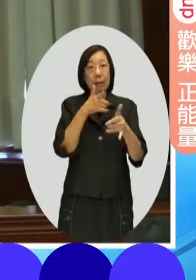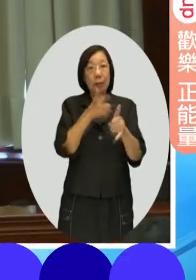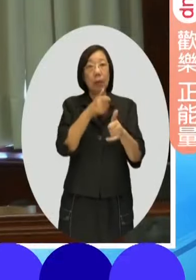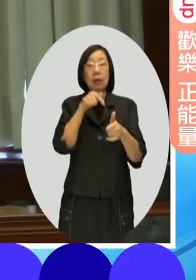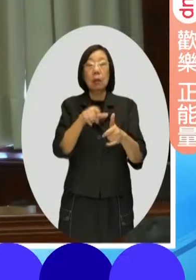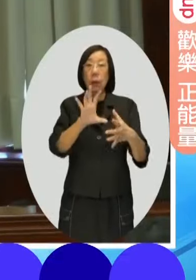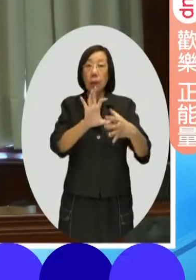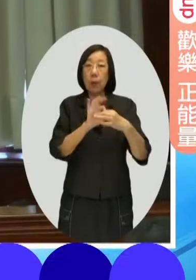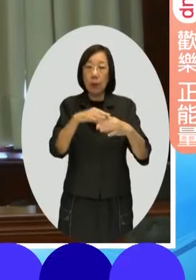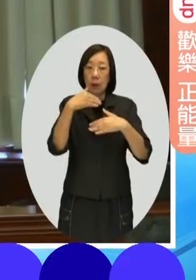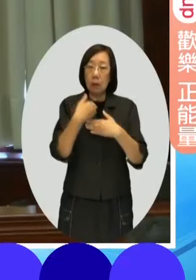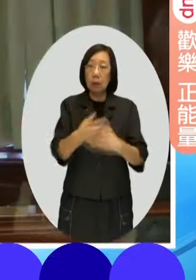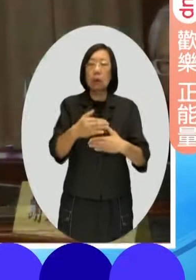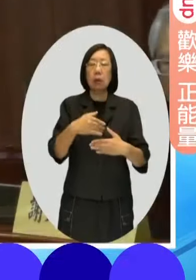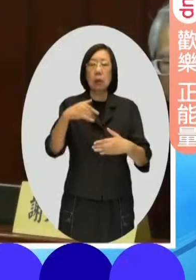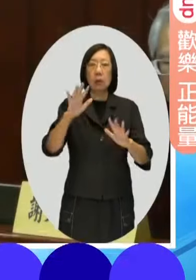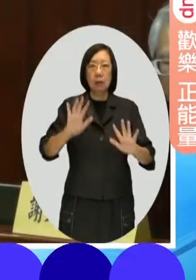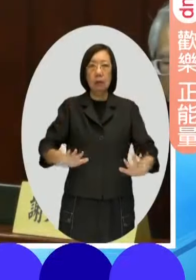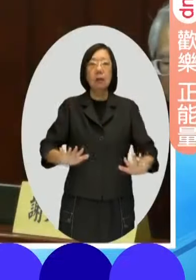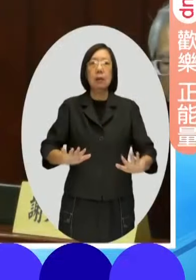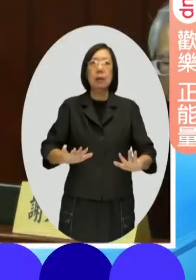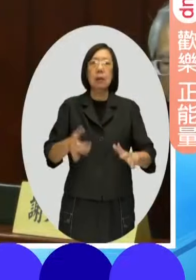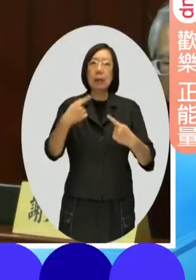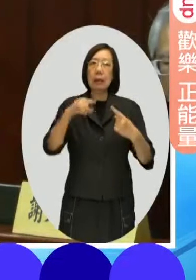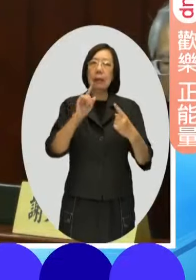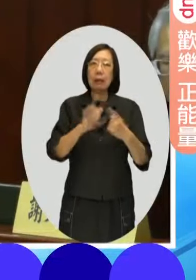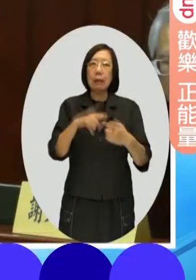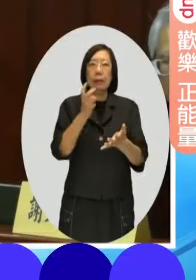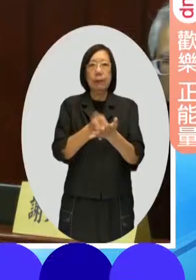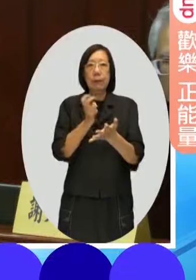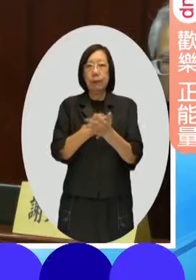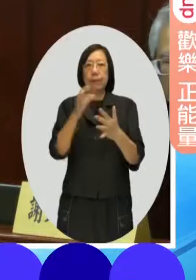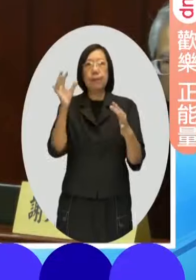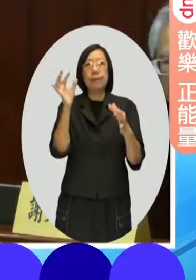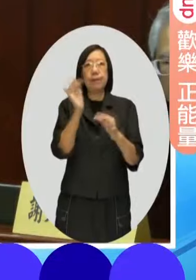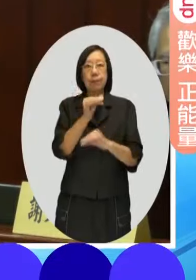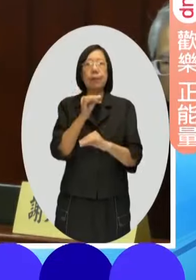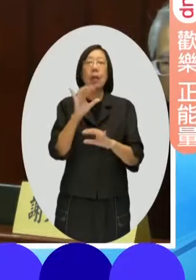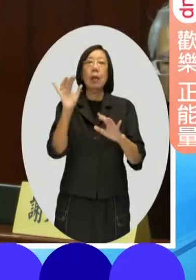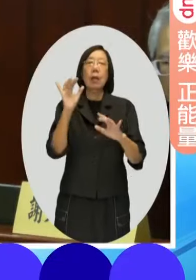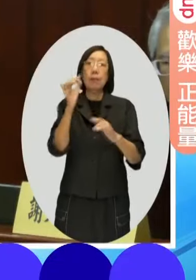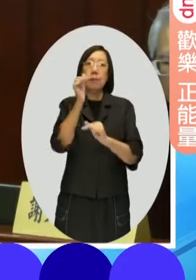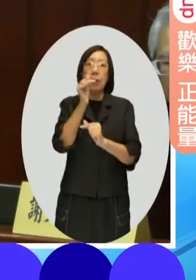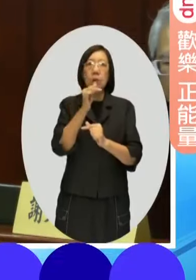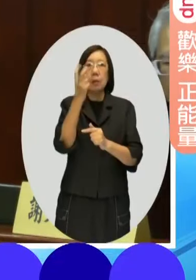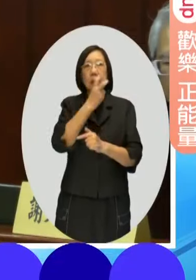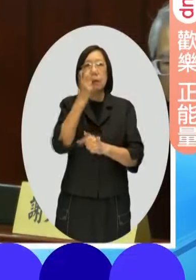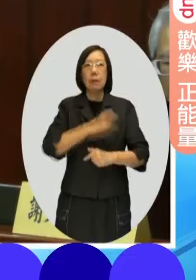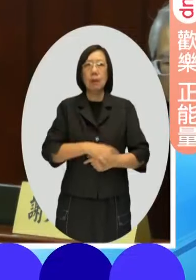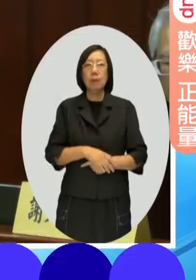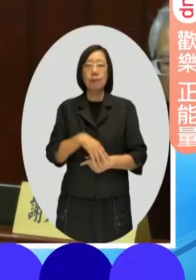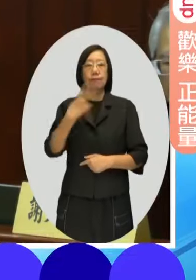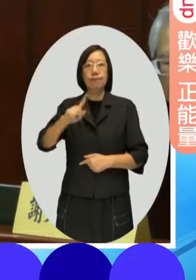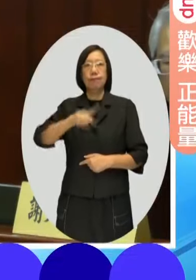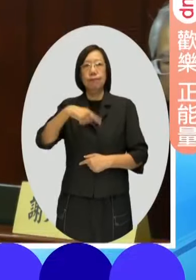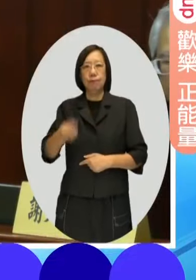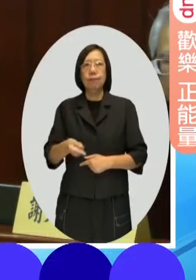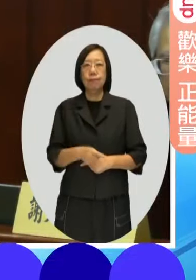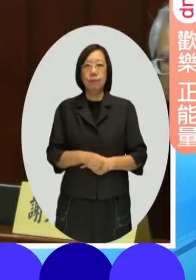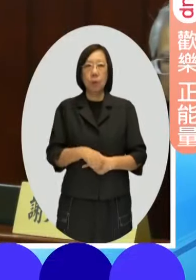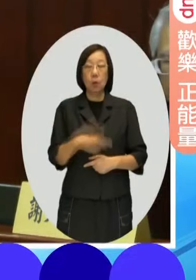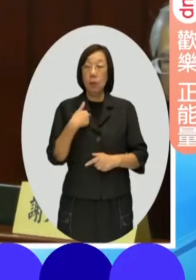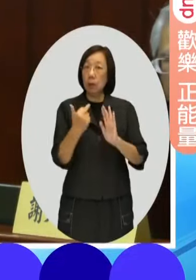说，从逮捕的那一刹那到三审的终审定验，都要有律师，都要有辩护人。那罪犯何